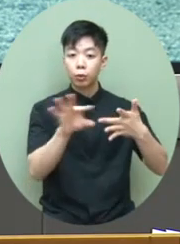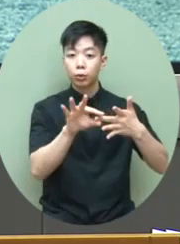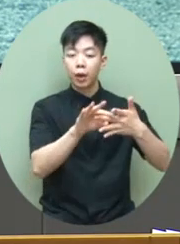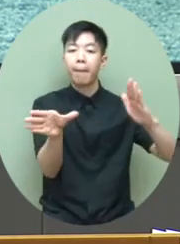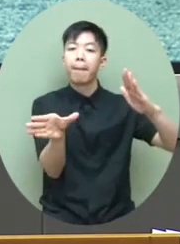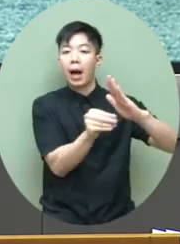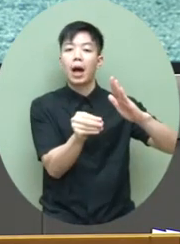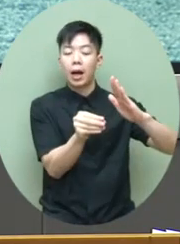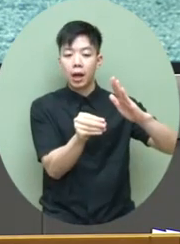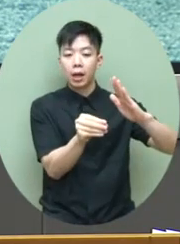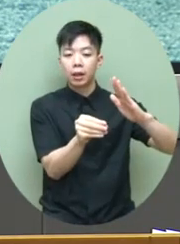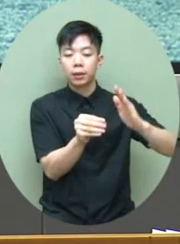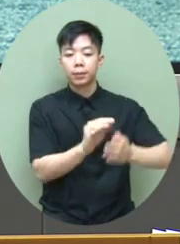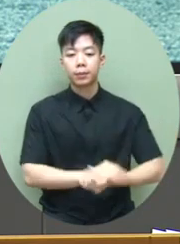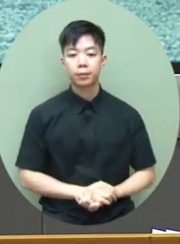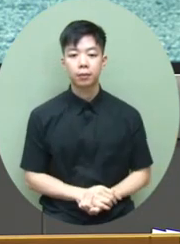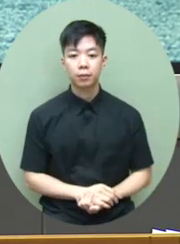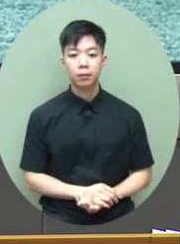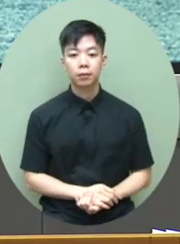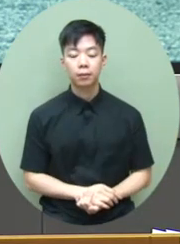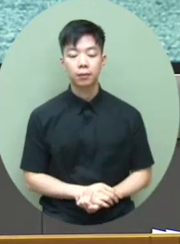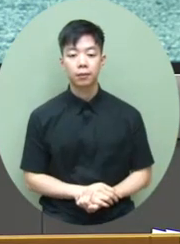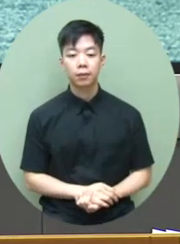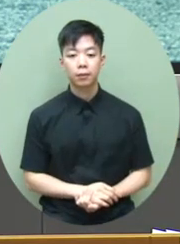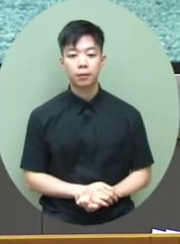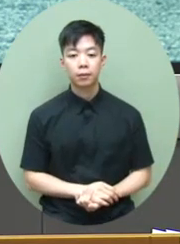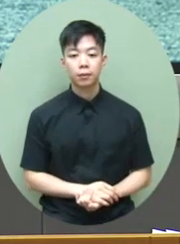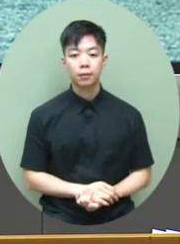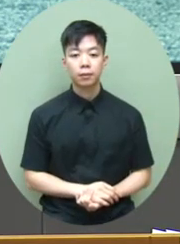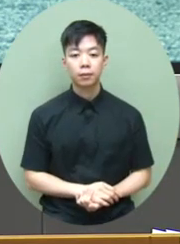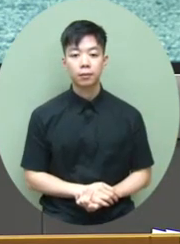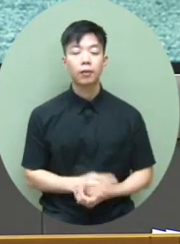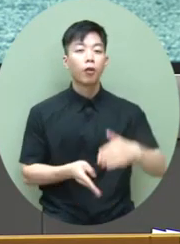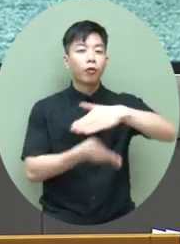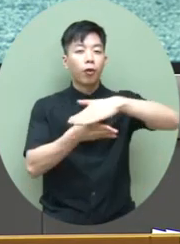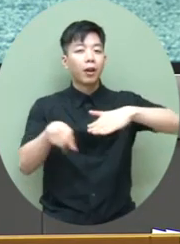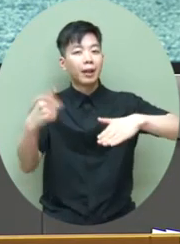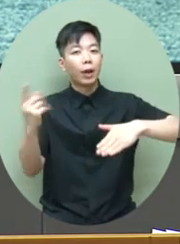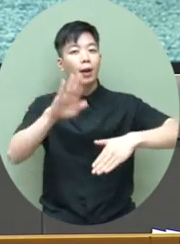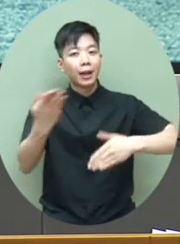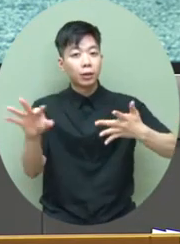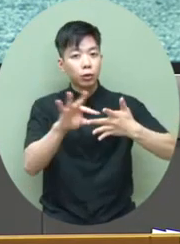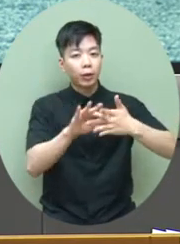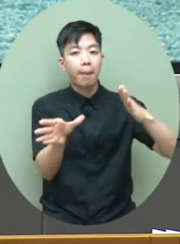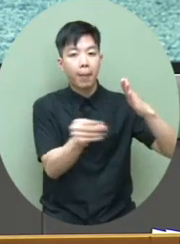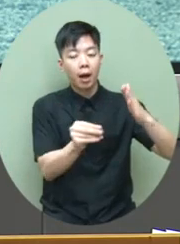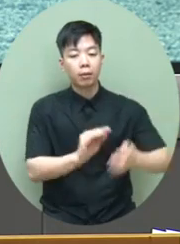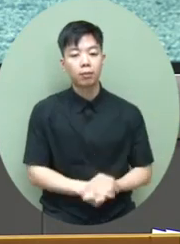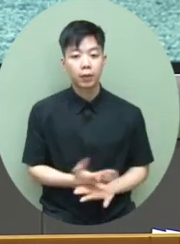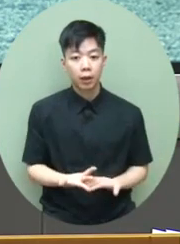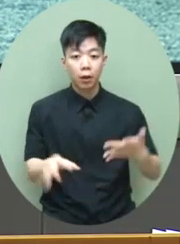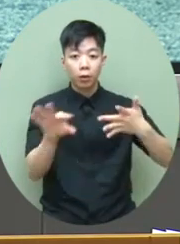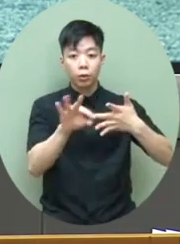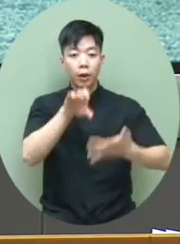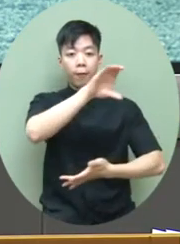嘅其他嘅個案，即係同其他間房嘅個案啦。咁總共而家嗰層樓咧，就加埋